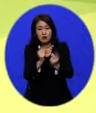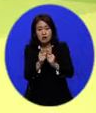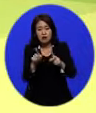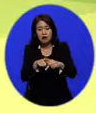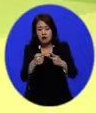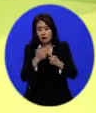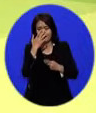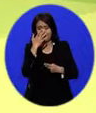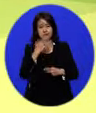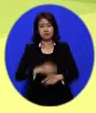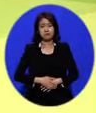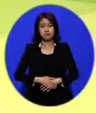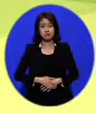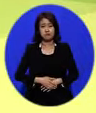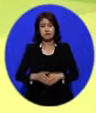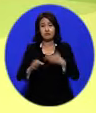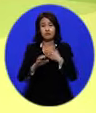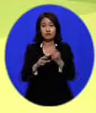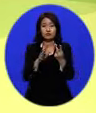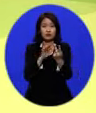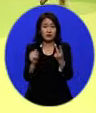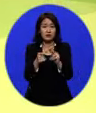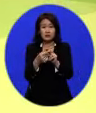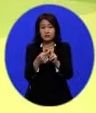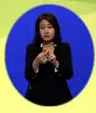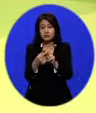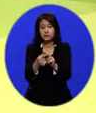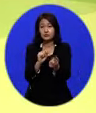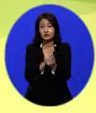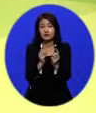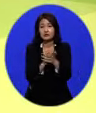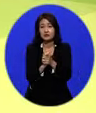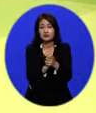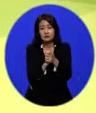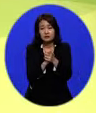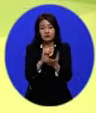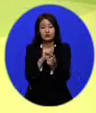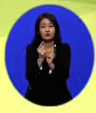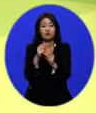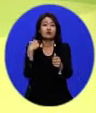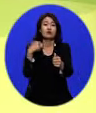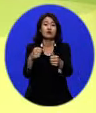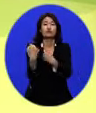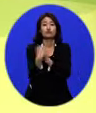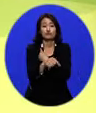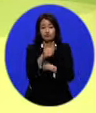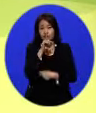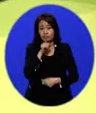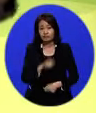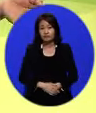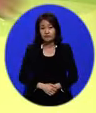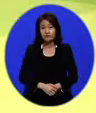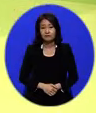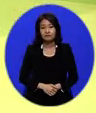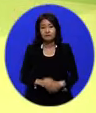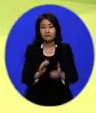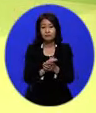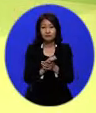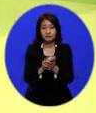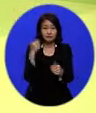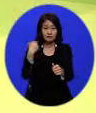이해가 안 되는 부분이 있어요. 이게 둘이요, 짝이 된다는 건 서로 친구가 돼서 가르쳐주는 거예요. 네.